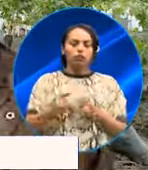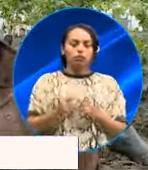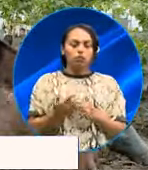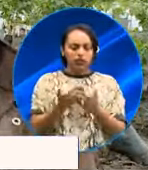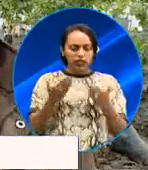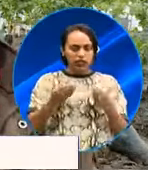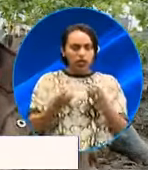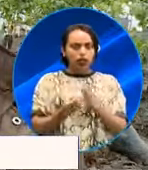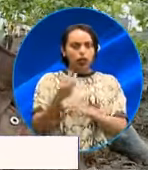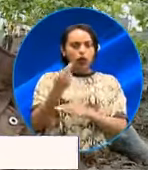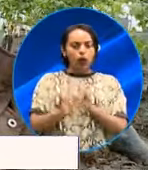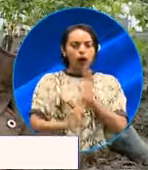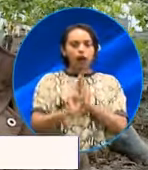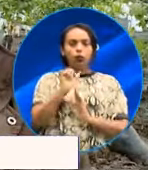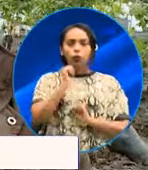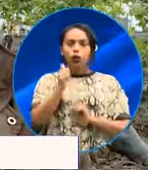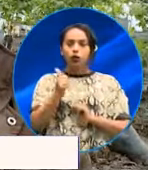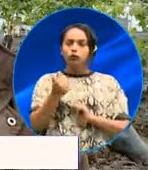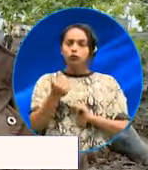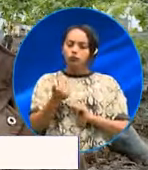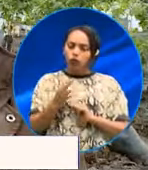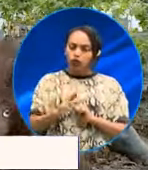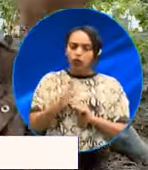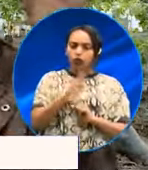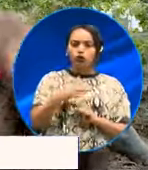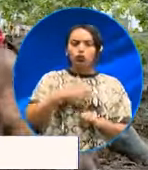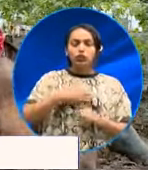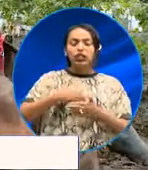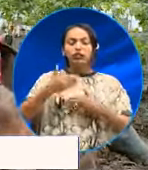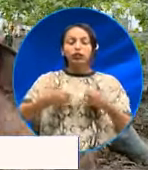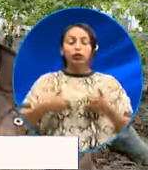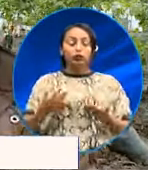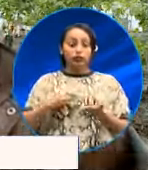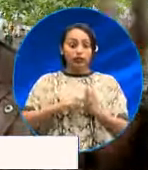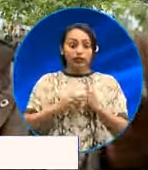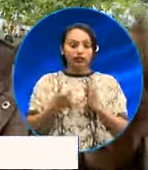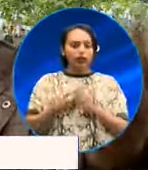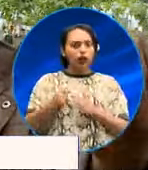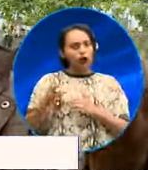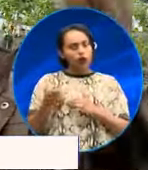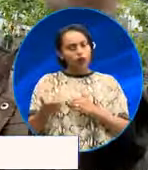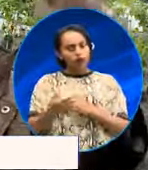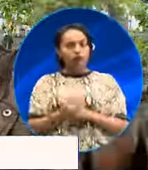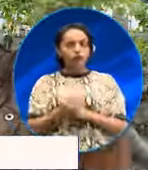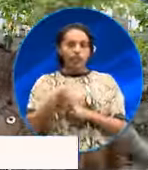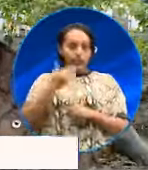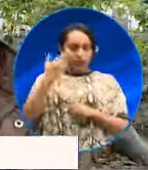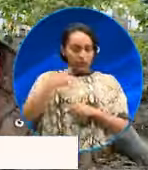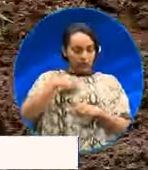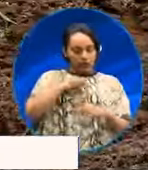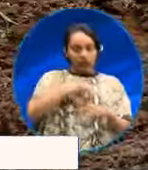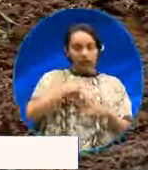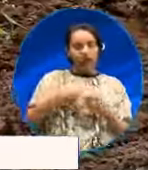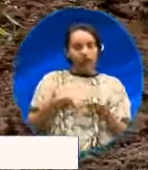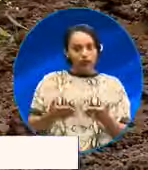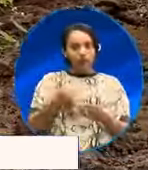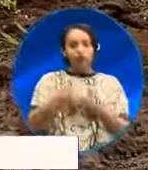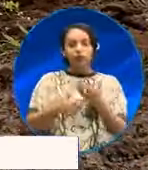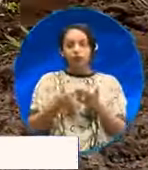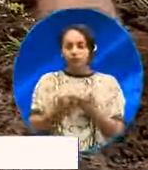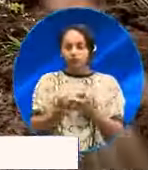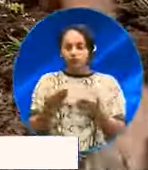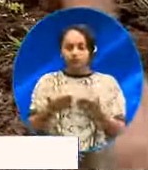እስኪ ጸድቋል ወይ አልጸደቀም ወይ ልጆቼንም ቀጣይ ያሉትን ማለት ነው። ይሄ እኮ እኔ ነበር የተከልኩት።